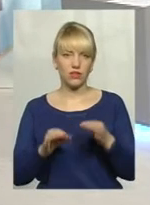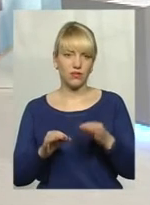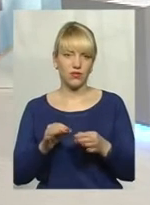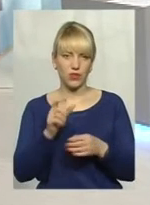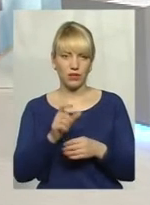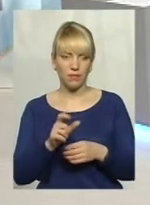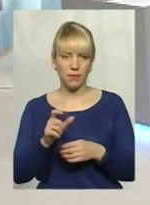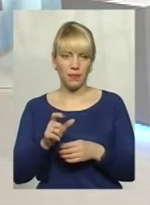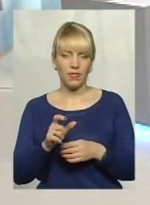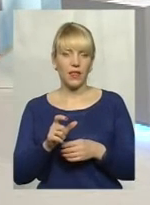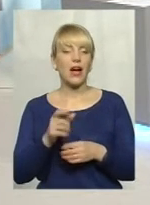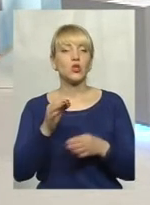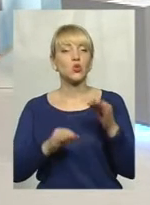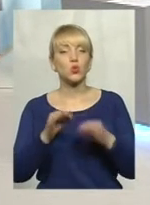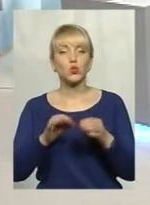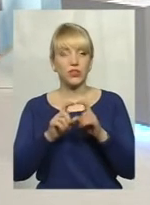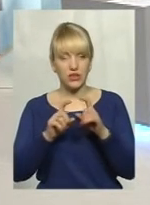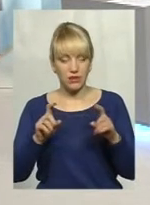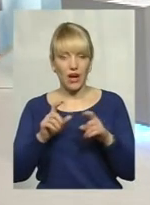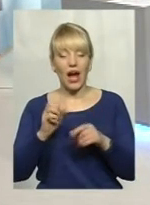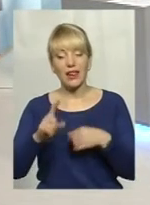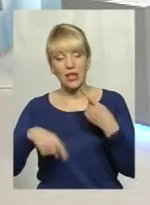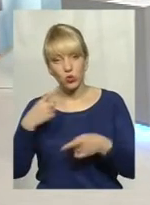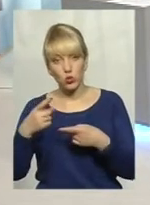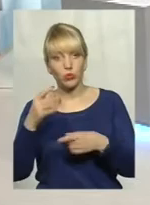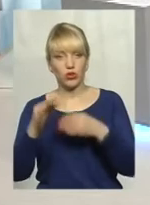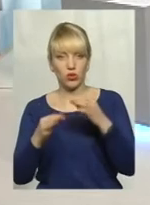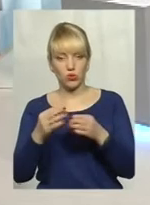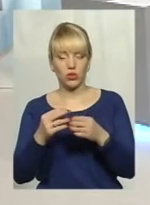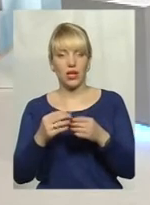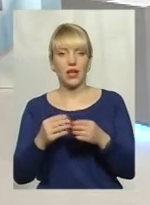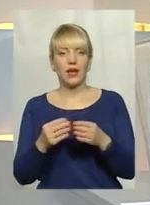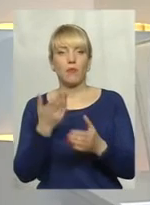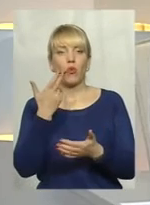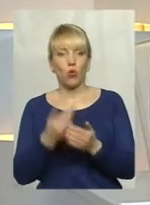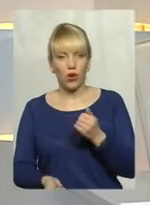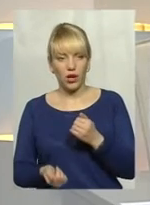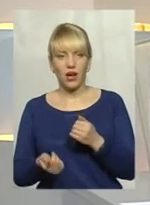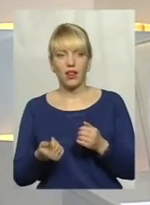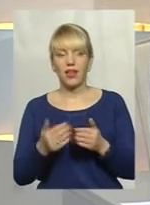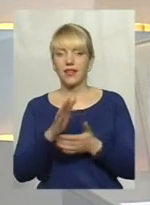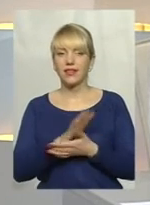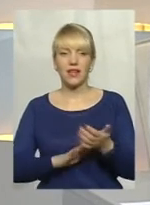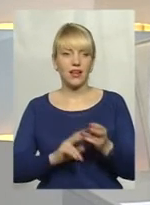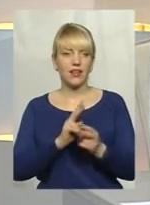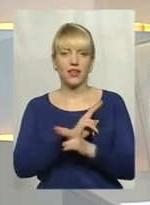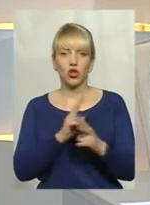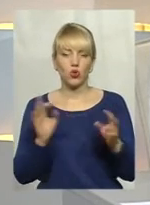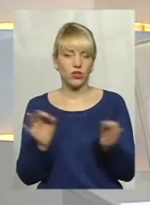Проте суд наступної інстанції вони програли, далі ніхто нічим не